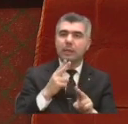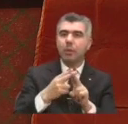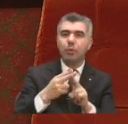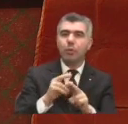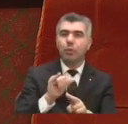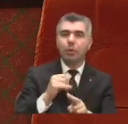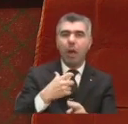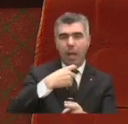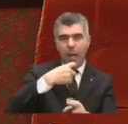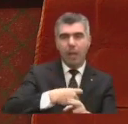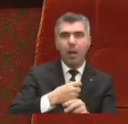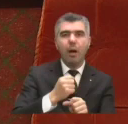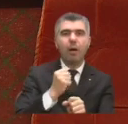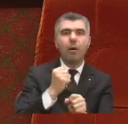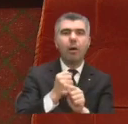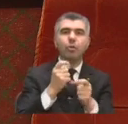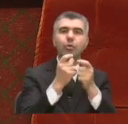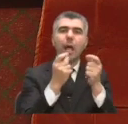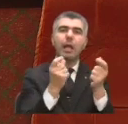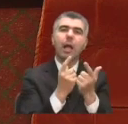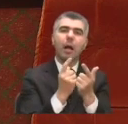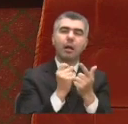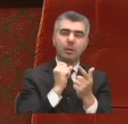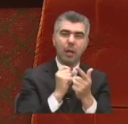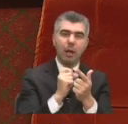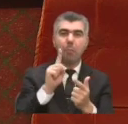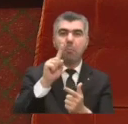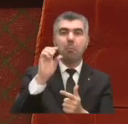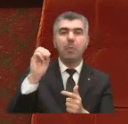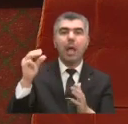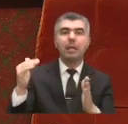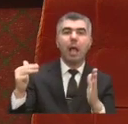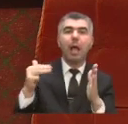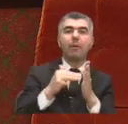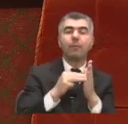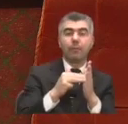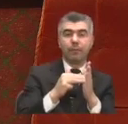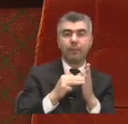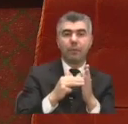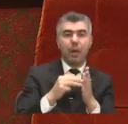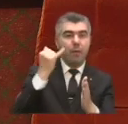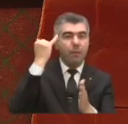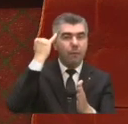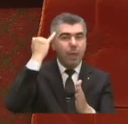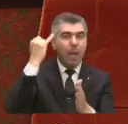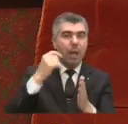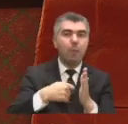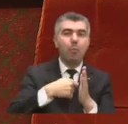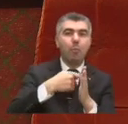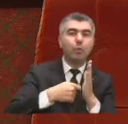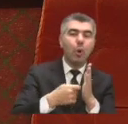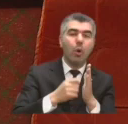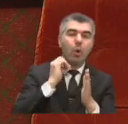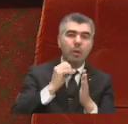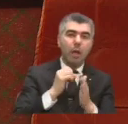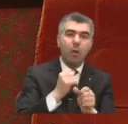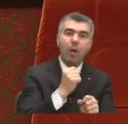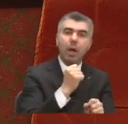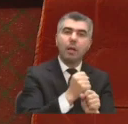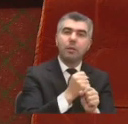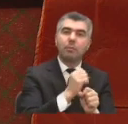هو 100,000 من المقاولين الصغار وحاملي المشاريع، ولا سيما الذين يعملون في القطاع